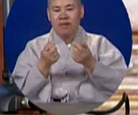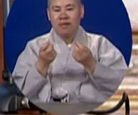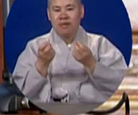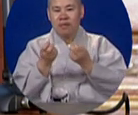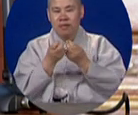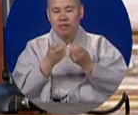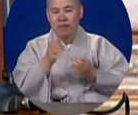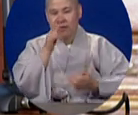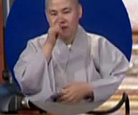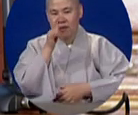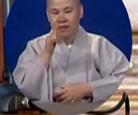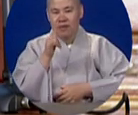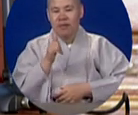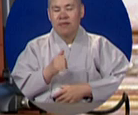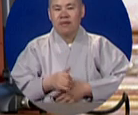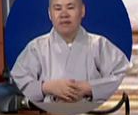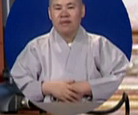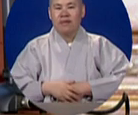도리가 뭐라고 했대요